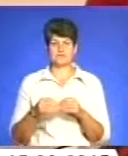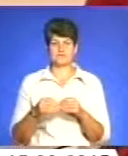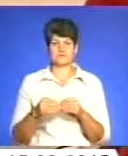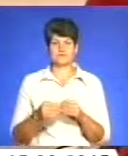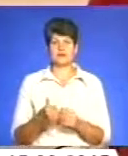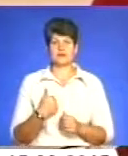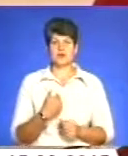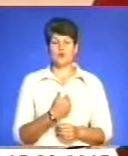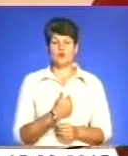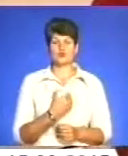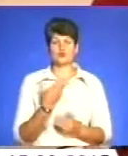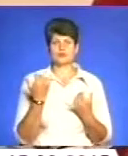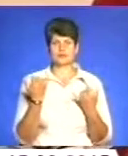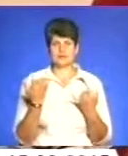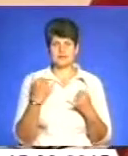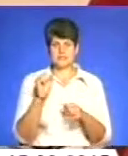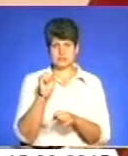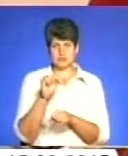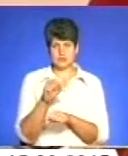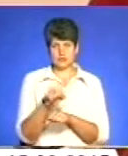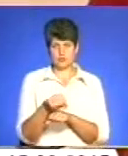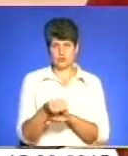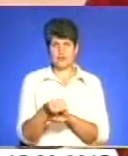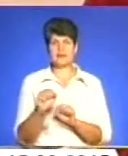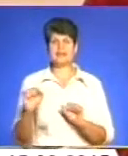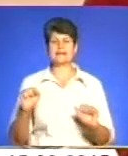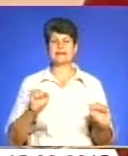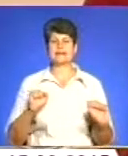хочу зараз схилити голову і перед керівництвом